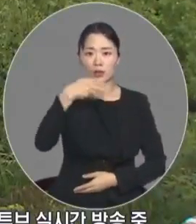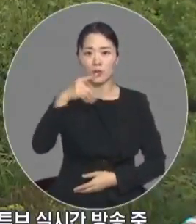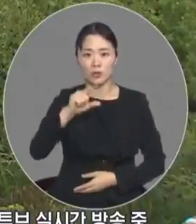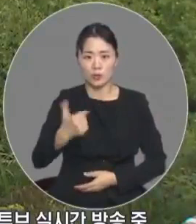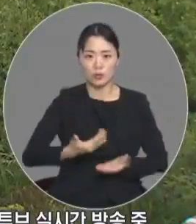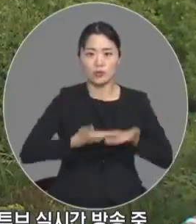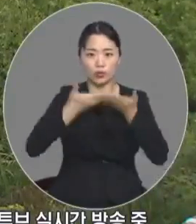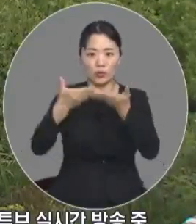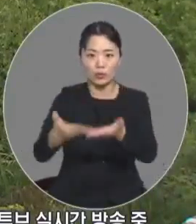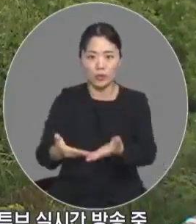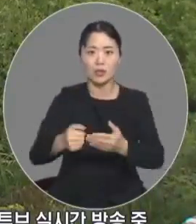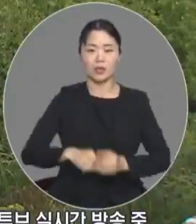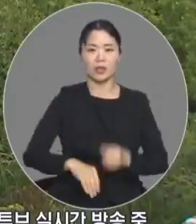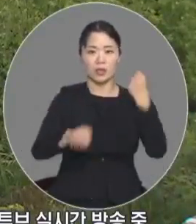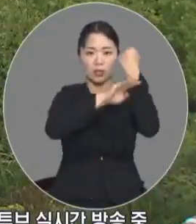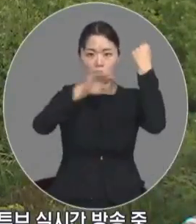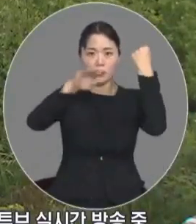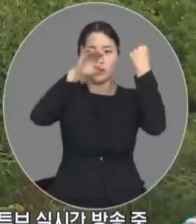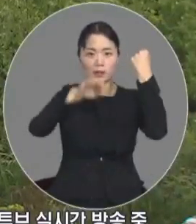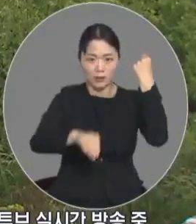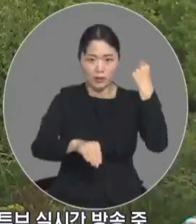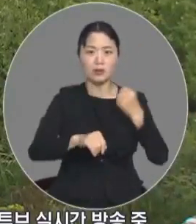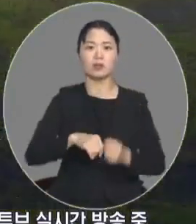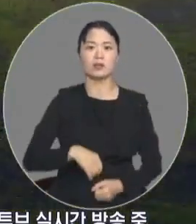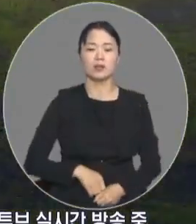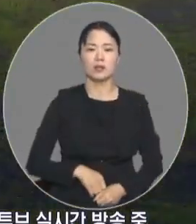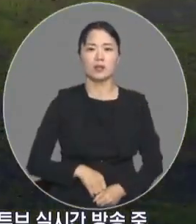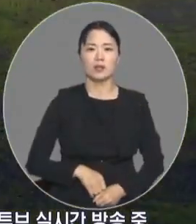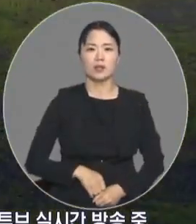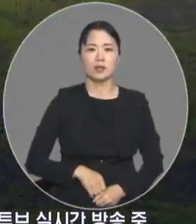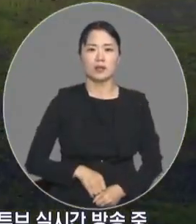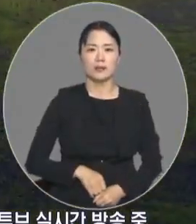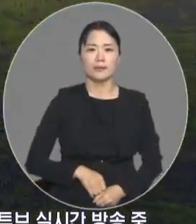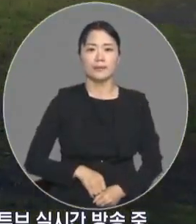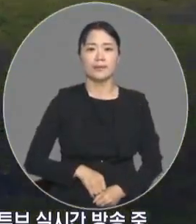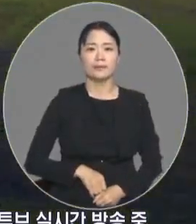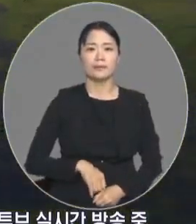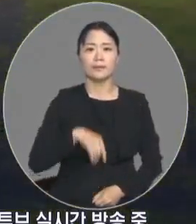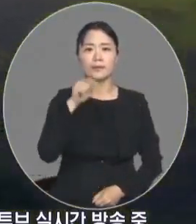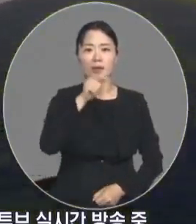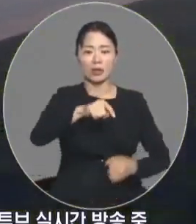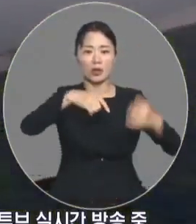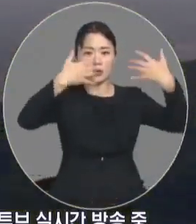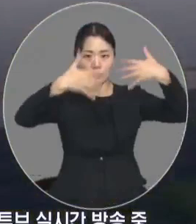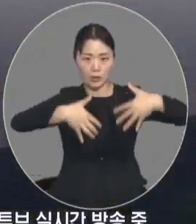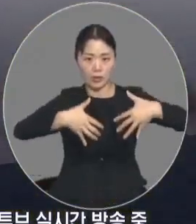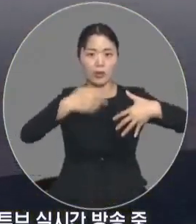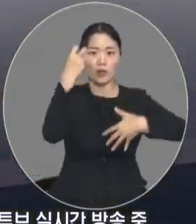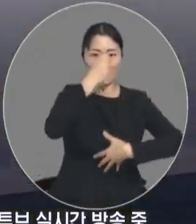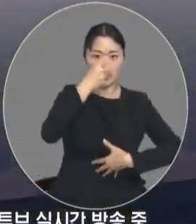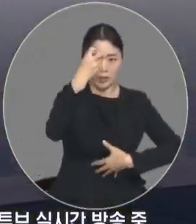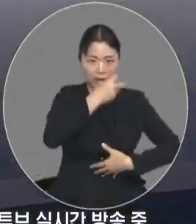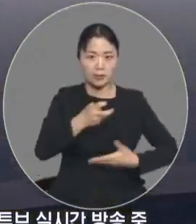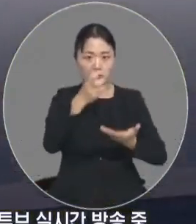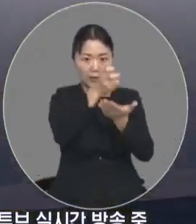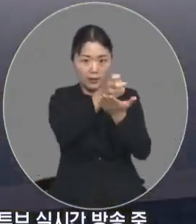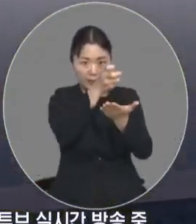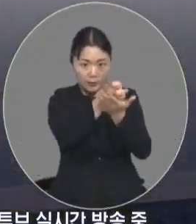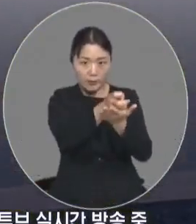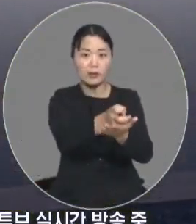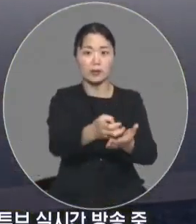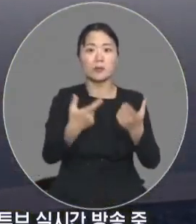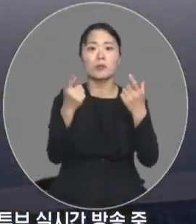관련법상 댐 기준에 미치지 못하는 반쪽짜리 댐입니다. 댐 건설 관리법상 댐 기준에 충족하려면